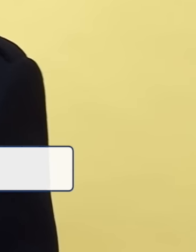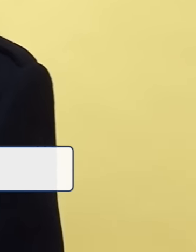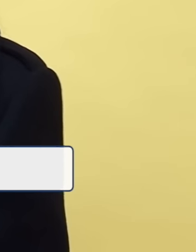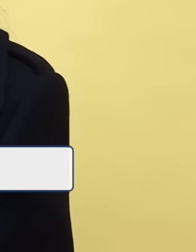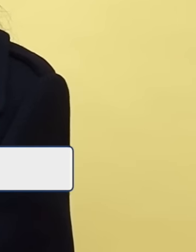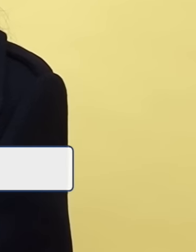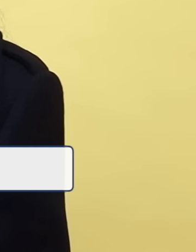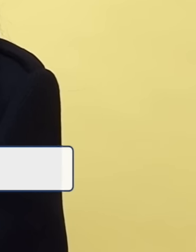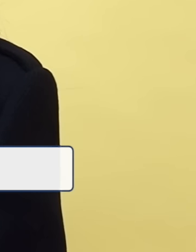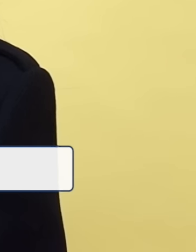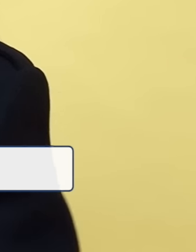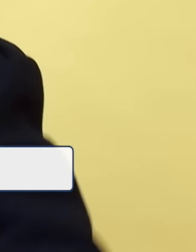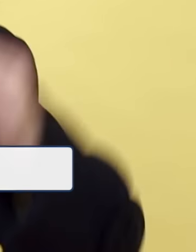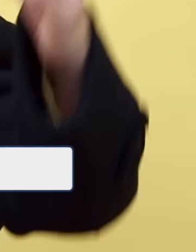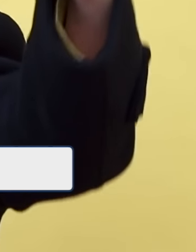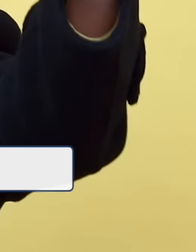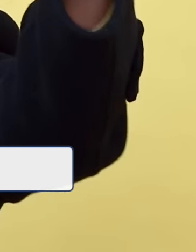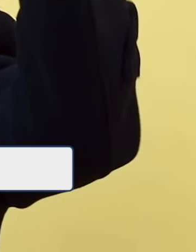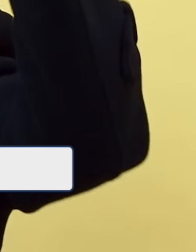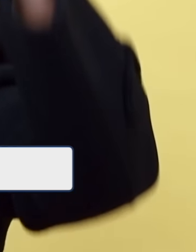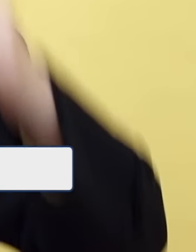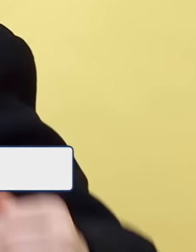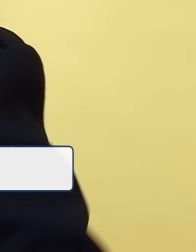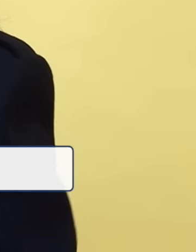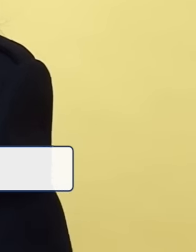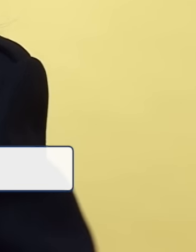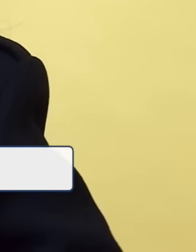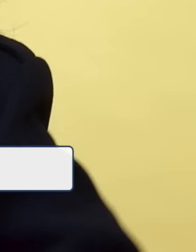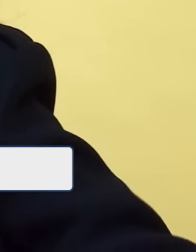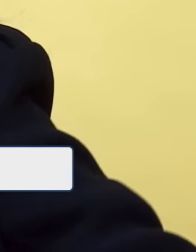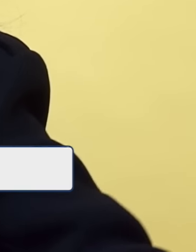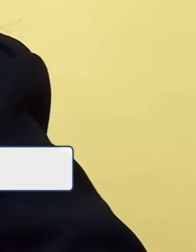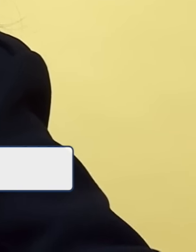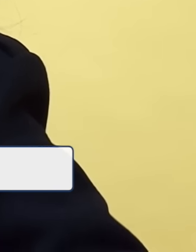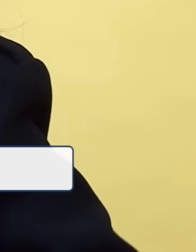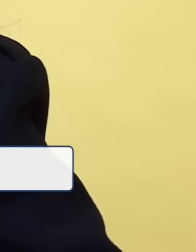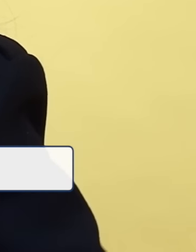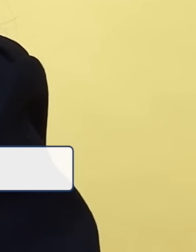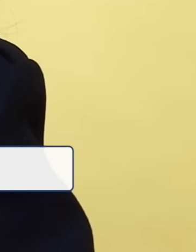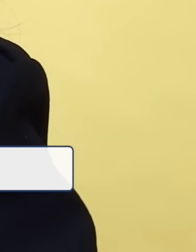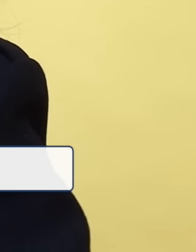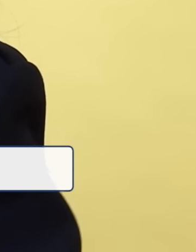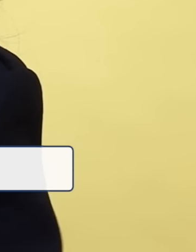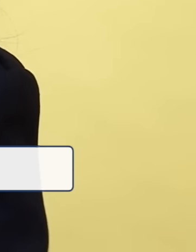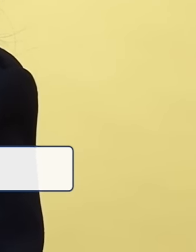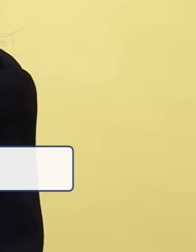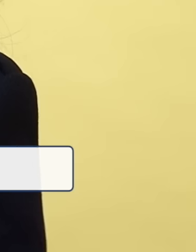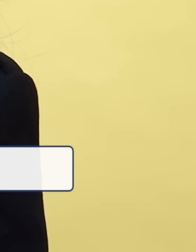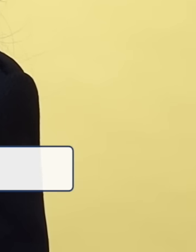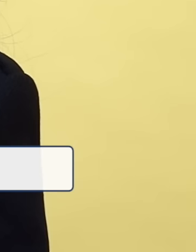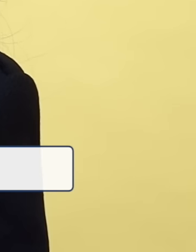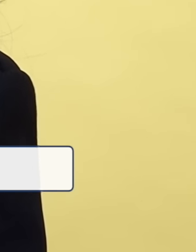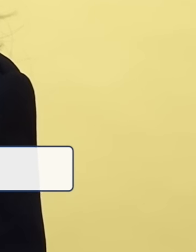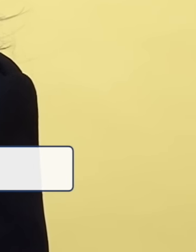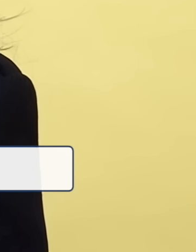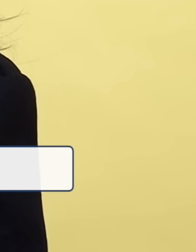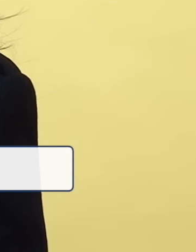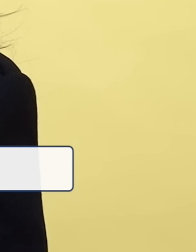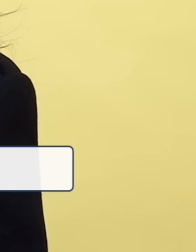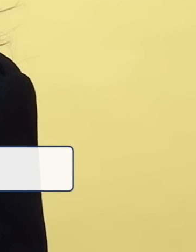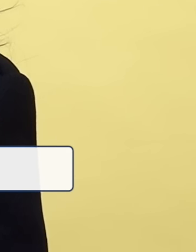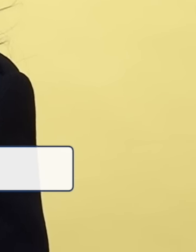저희 남편은 이제 제가 항상 막 떠서 와 오빠 사랑해 막 이러면서 이제 막 뛰어오고 막 이러니까 야 너